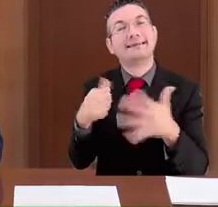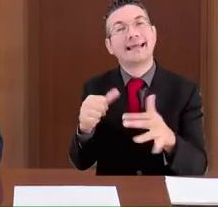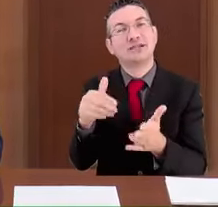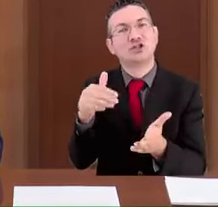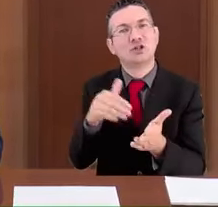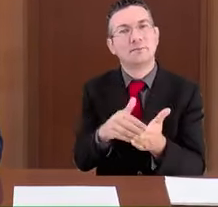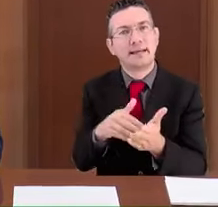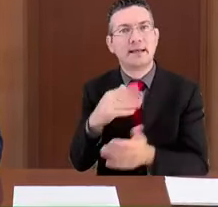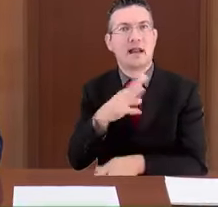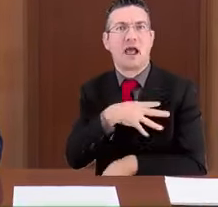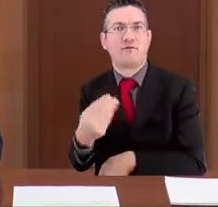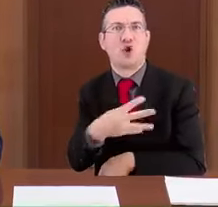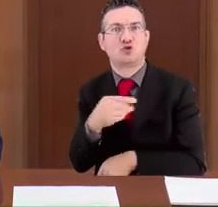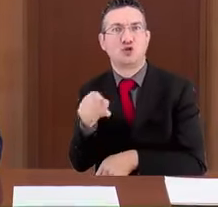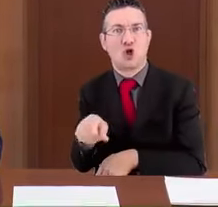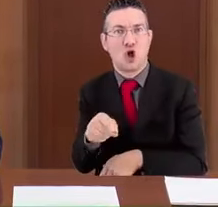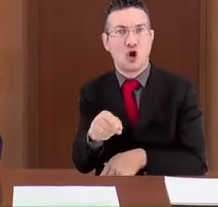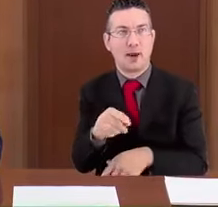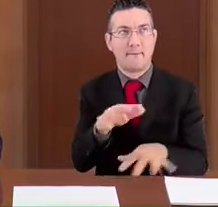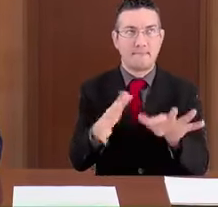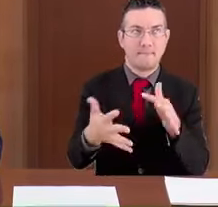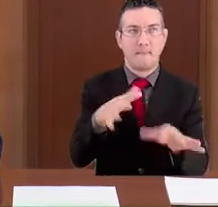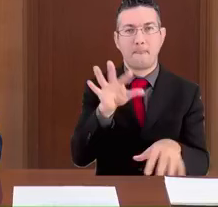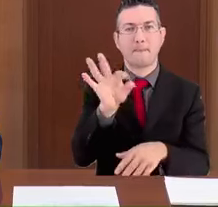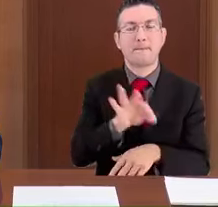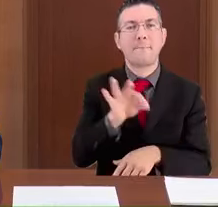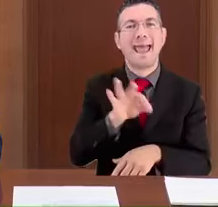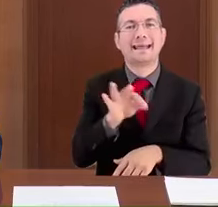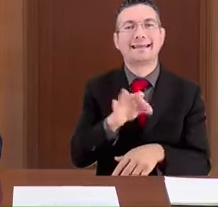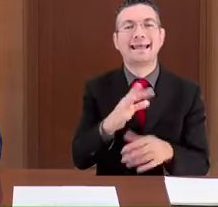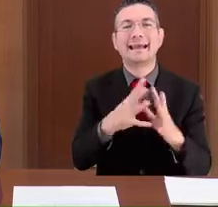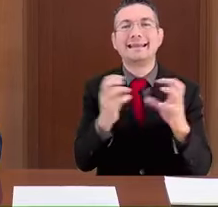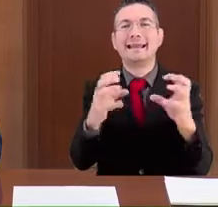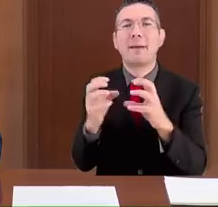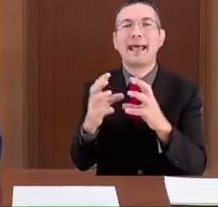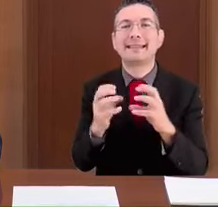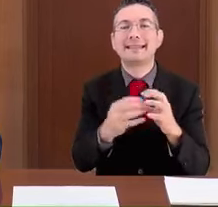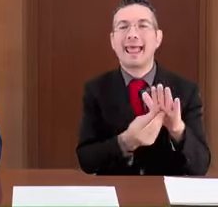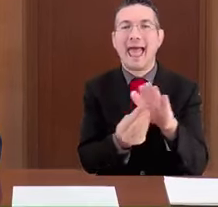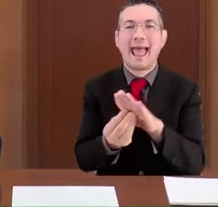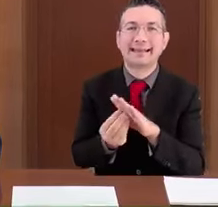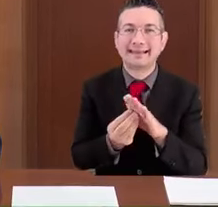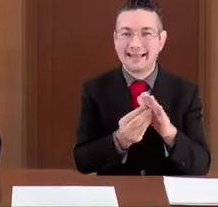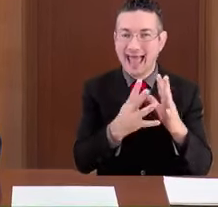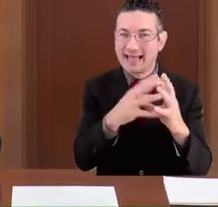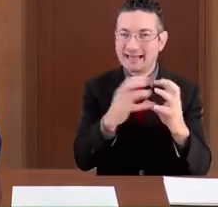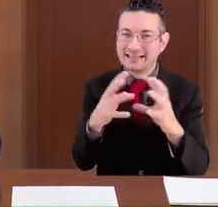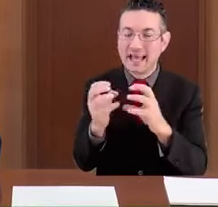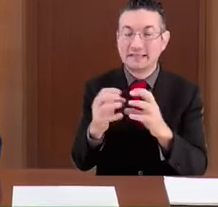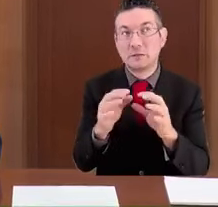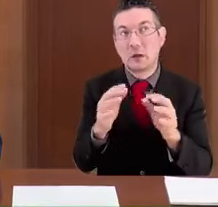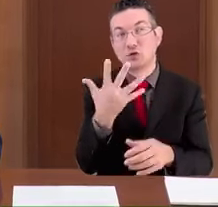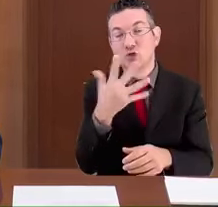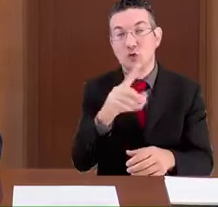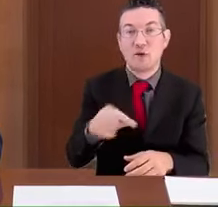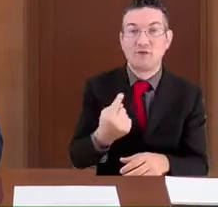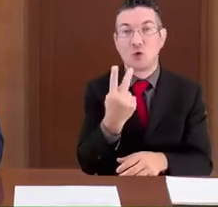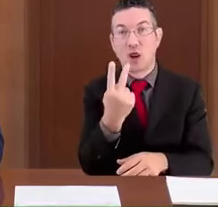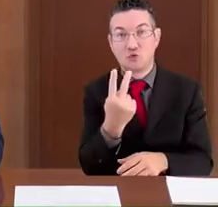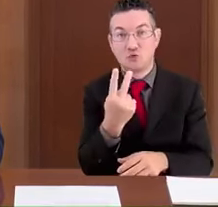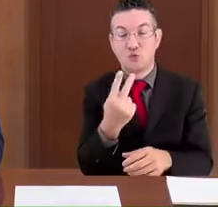con una media dipendenti per azienda che è più o meno in linea con la media nazionale per questo settore parliamo di 5,2